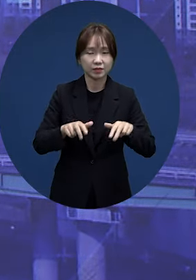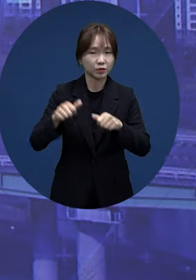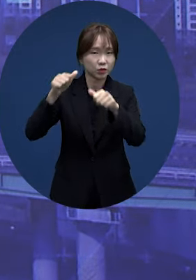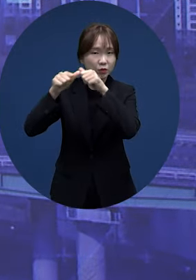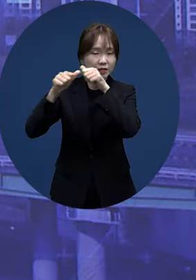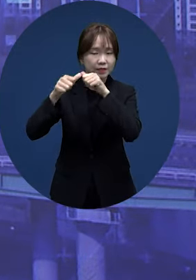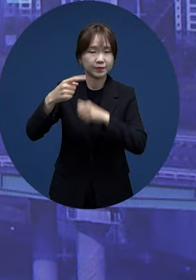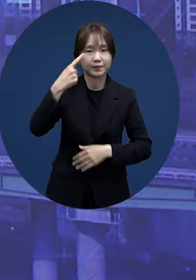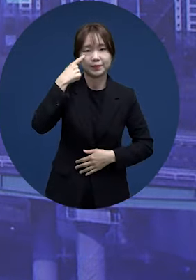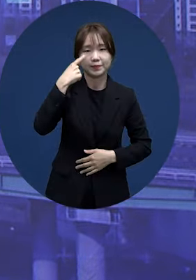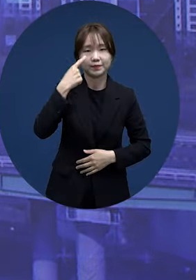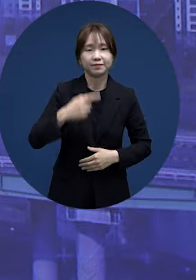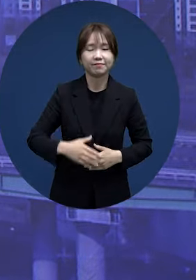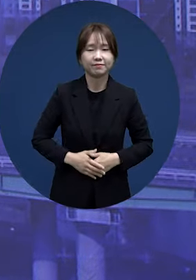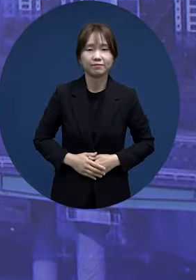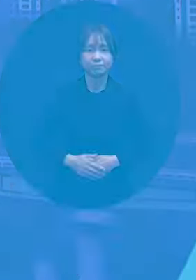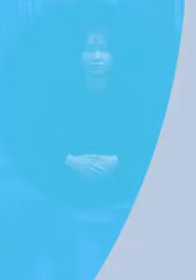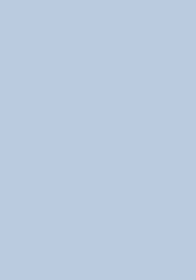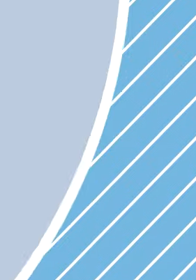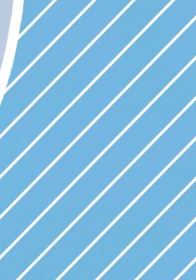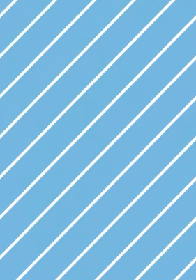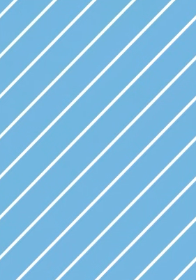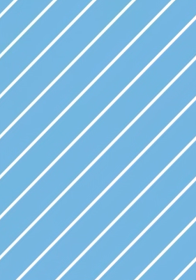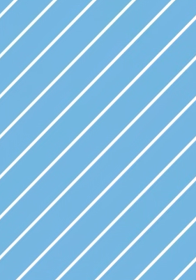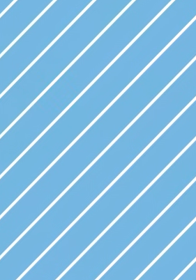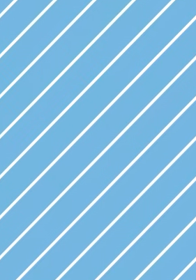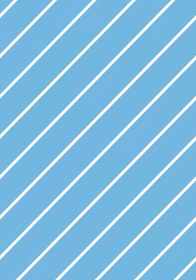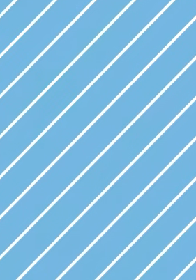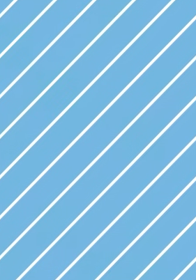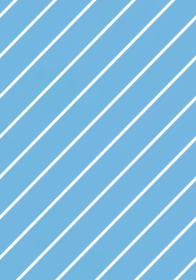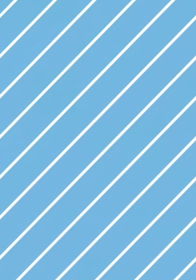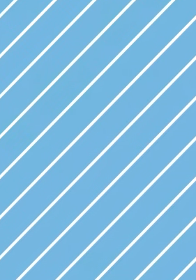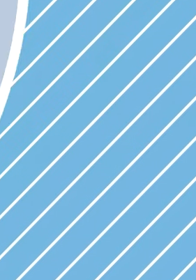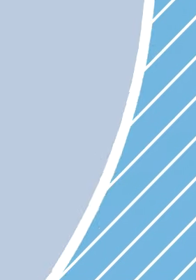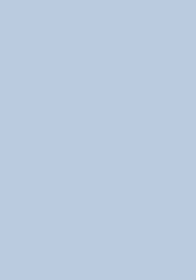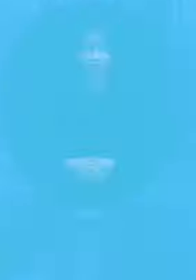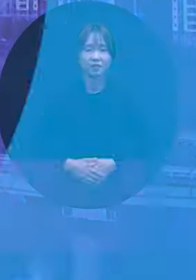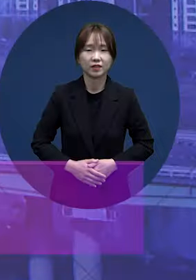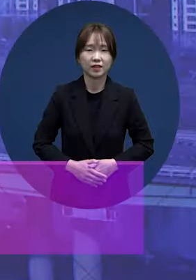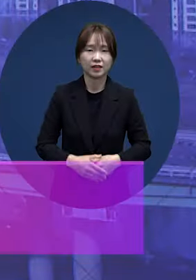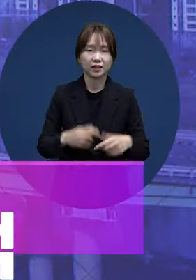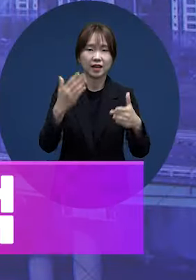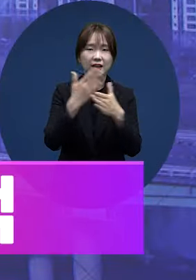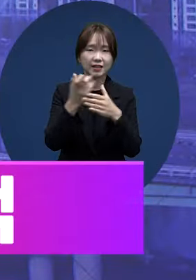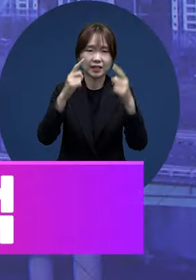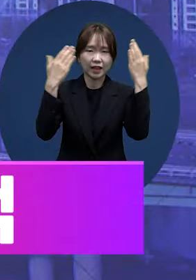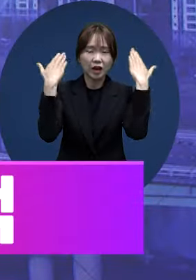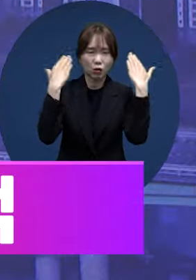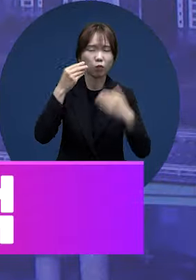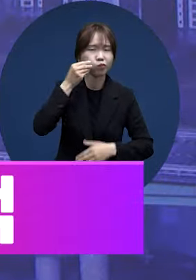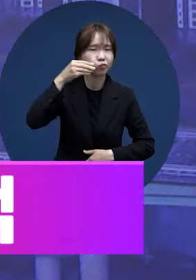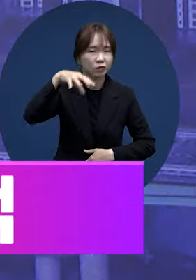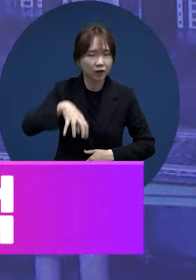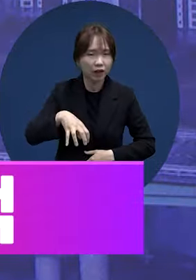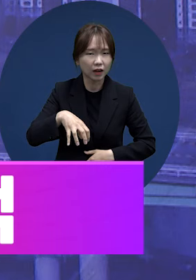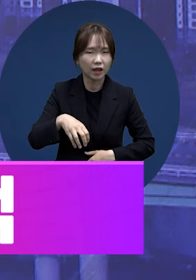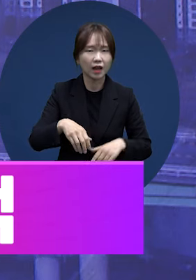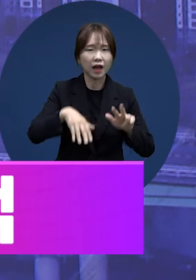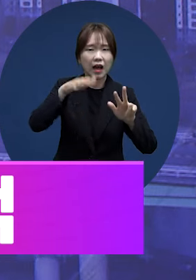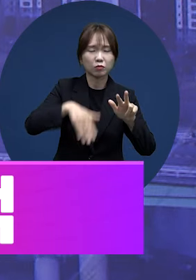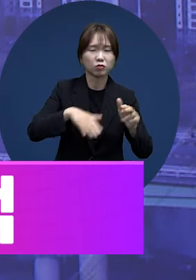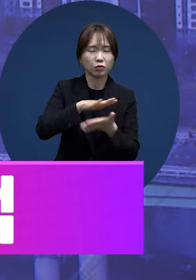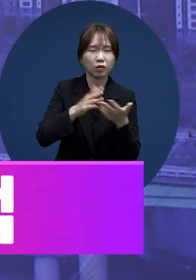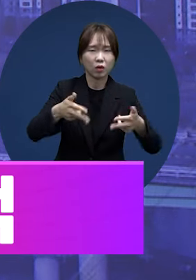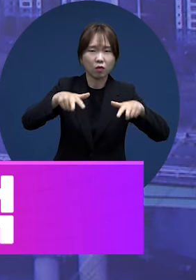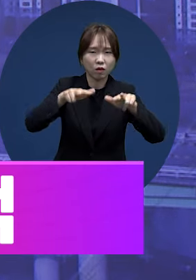본격적으로 오늘의 소식 바로 한번 알아보겠습니다. 준비되셨죠? 부산대 양산 캠퍼스의 유휴부지와 하북의